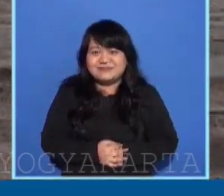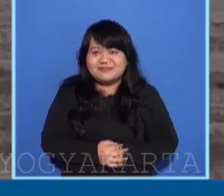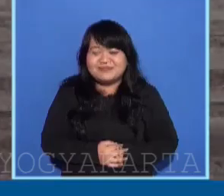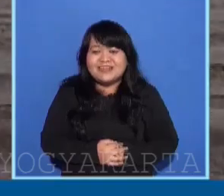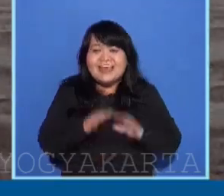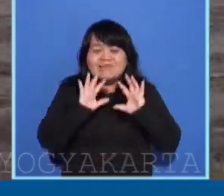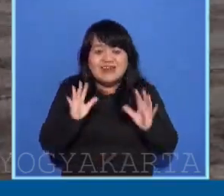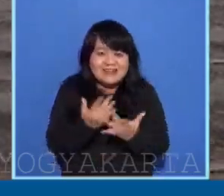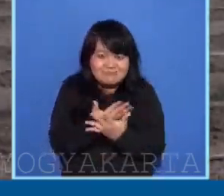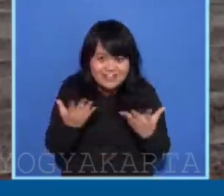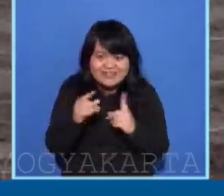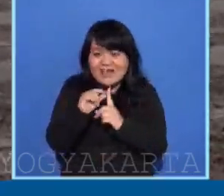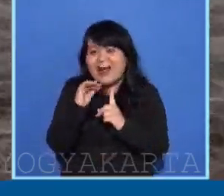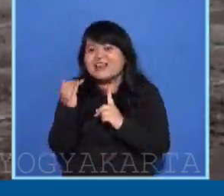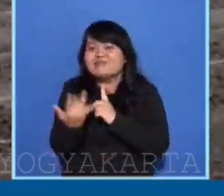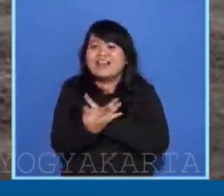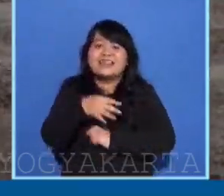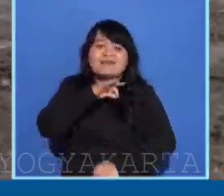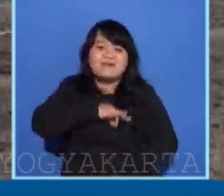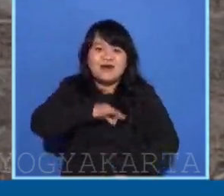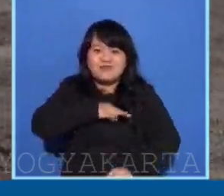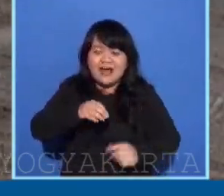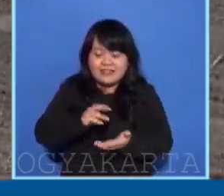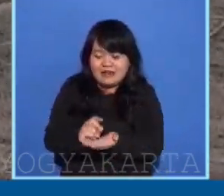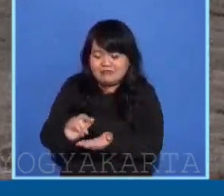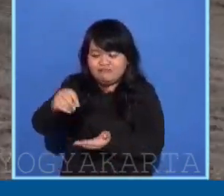Man pesangamp